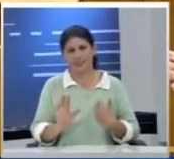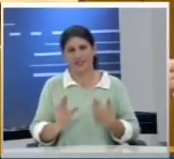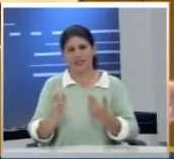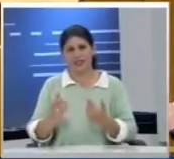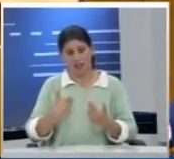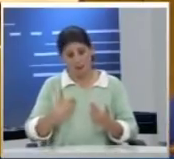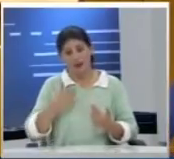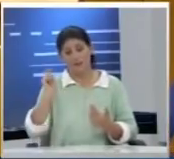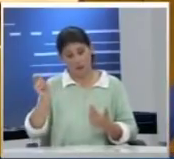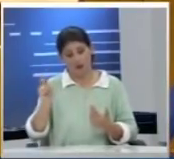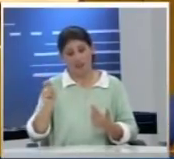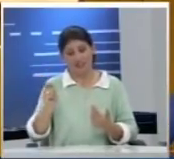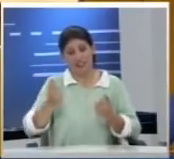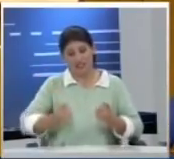πολιτικά.